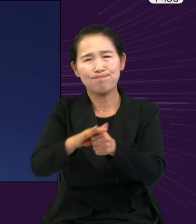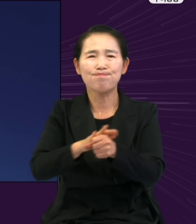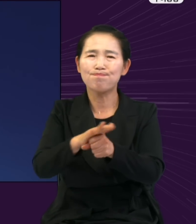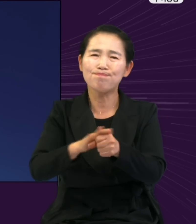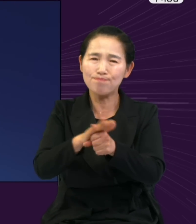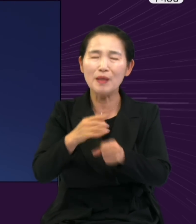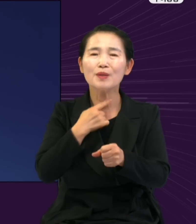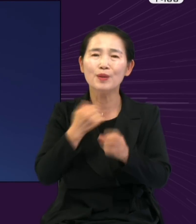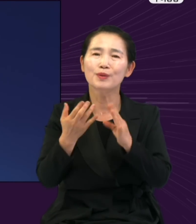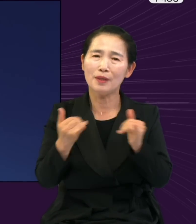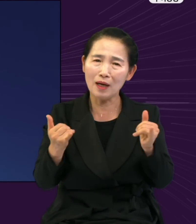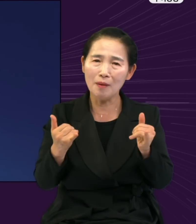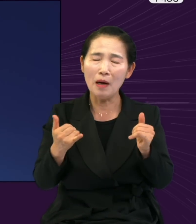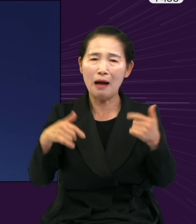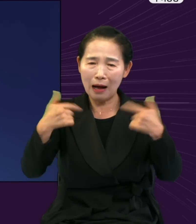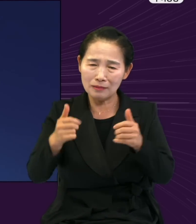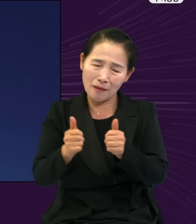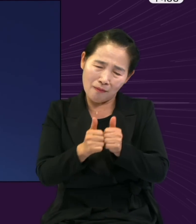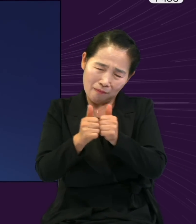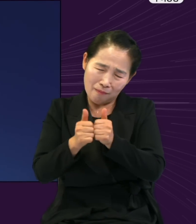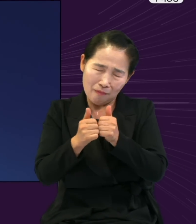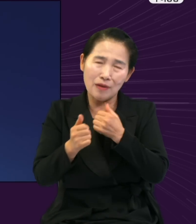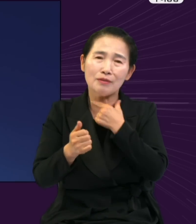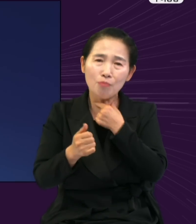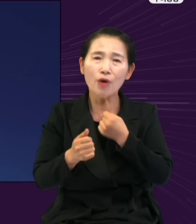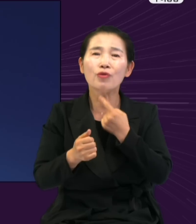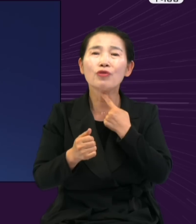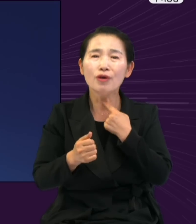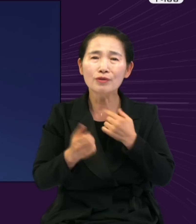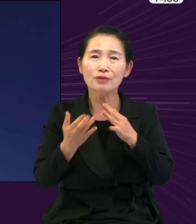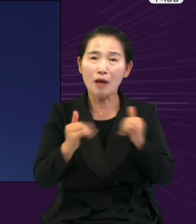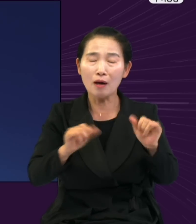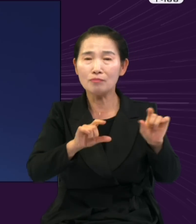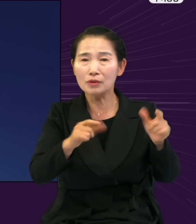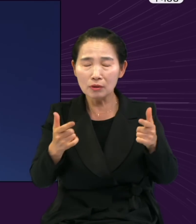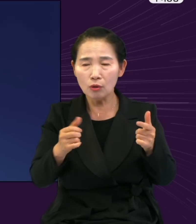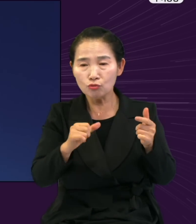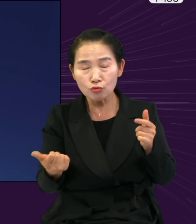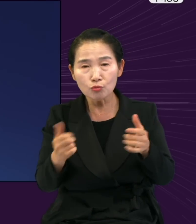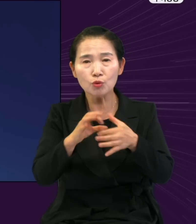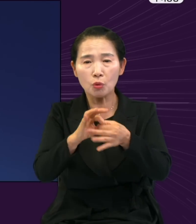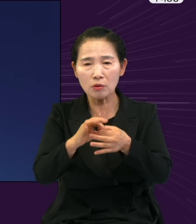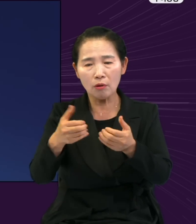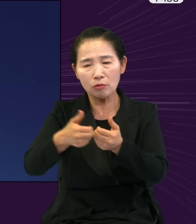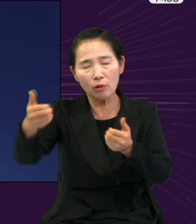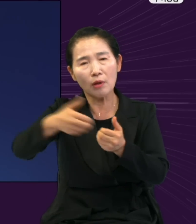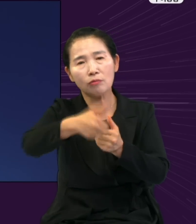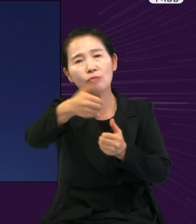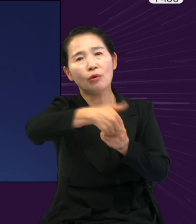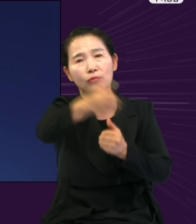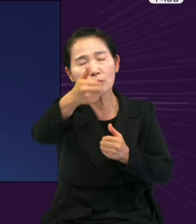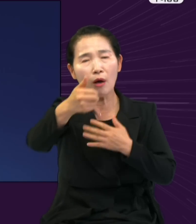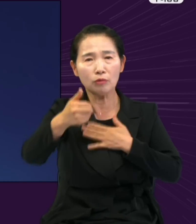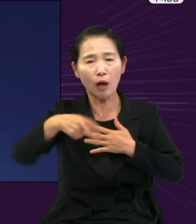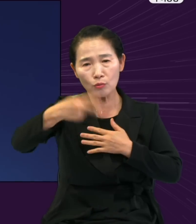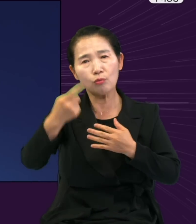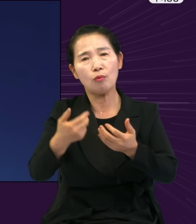옆에 늘 있었으면 좋겠다고 생각했던 사람들이 죽음이라는 이유로 저를 떠나갔기 때문에 그렇습니다.